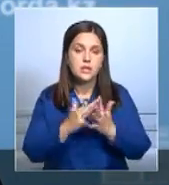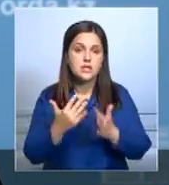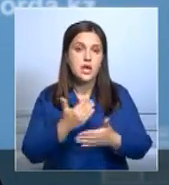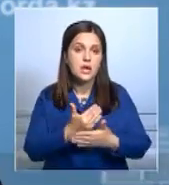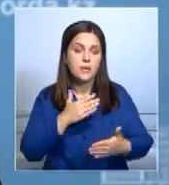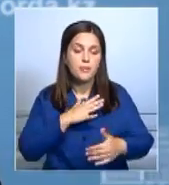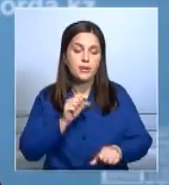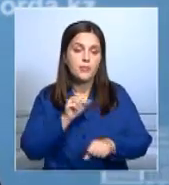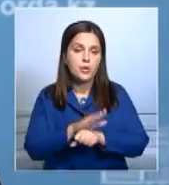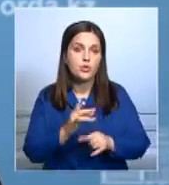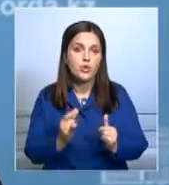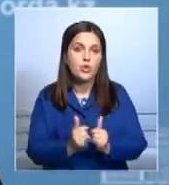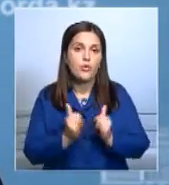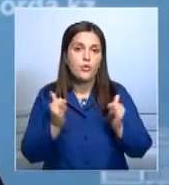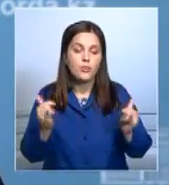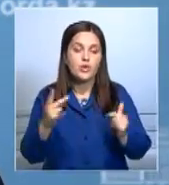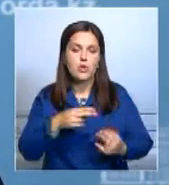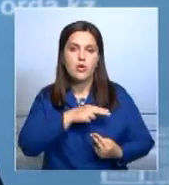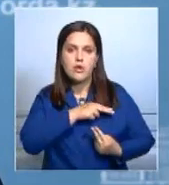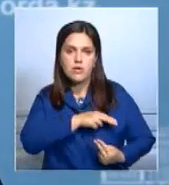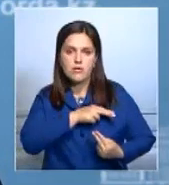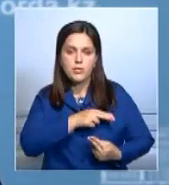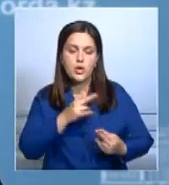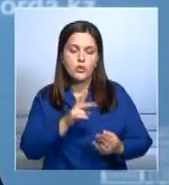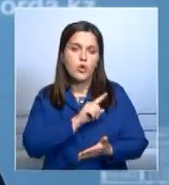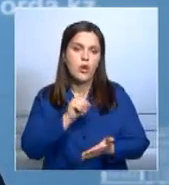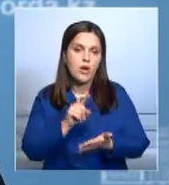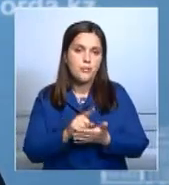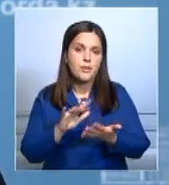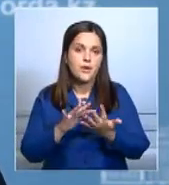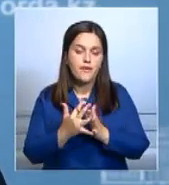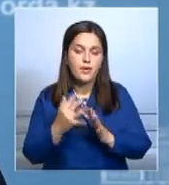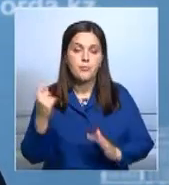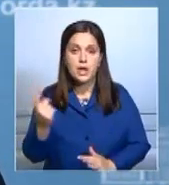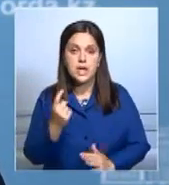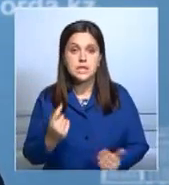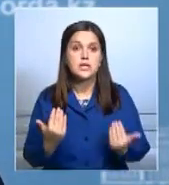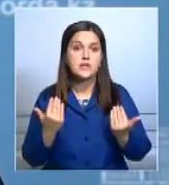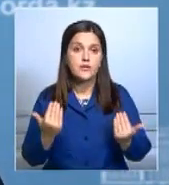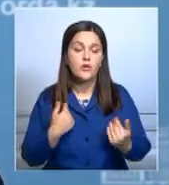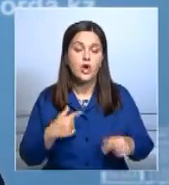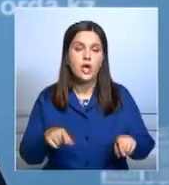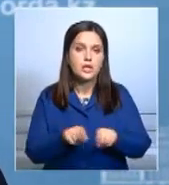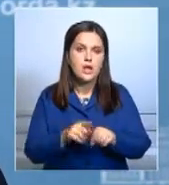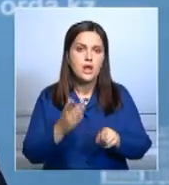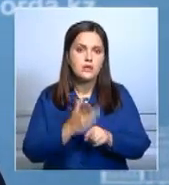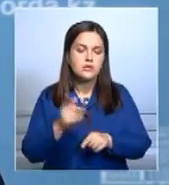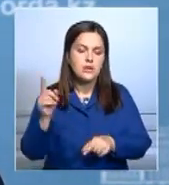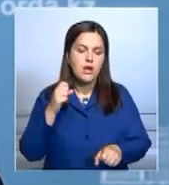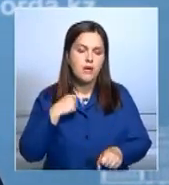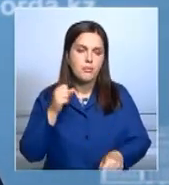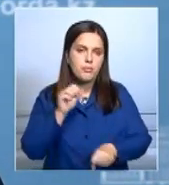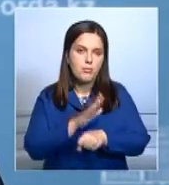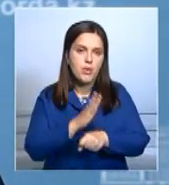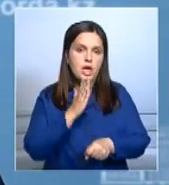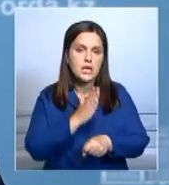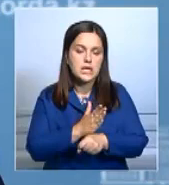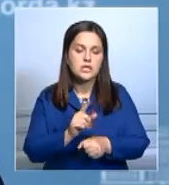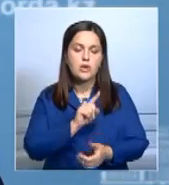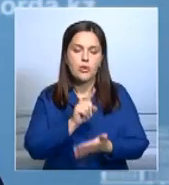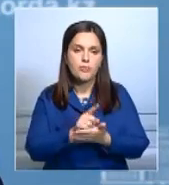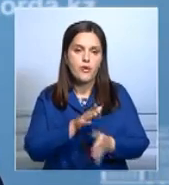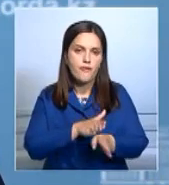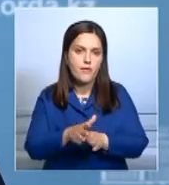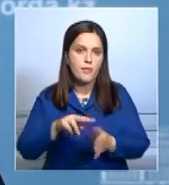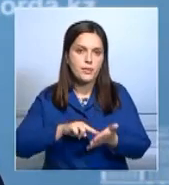поручение повысить производительность, используя все ресурсы фермерских хозяйств. Сегодня я также получил ряд поручений от главы государства в